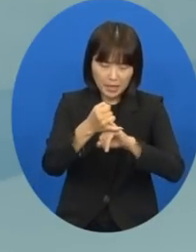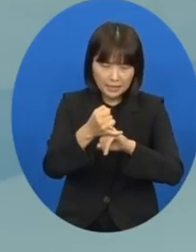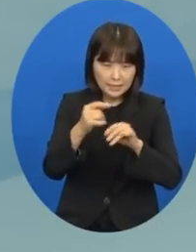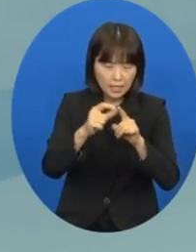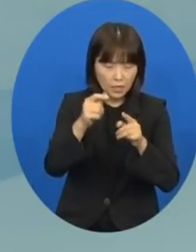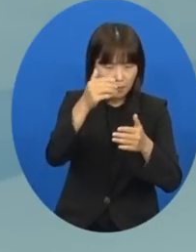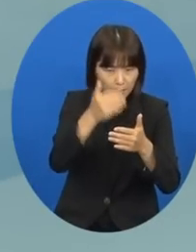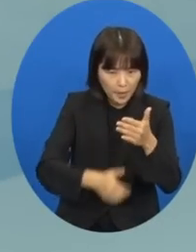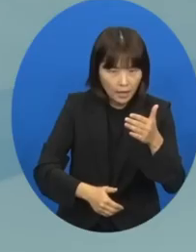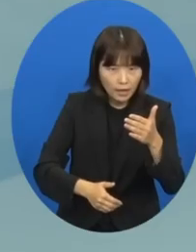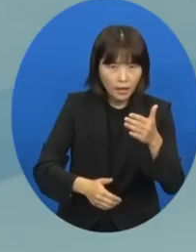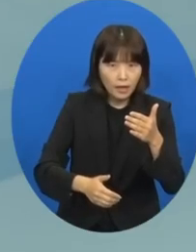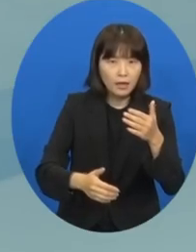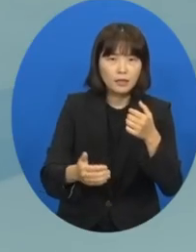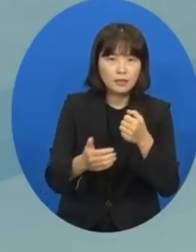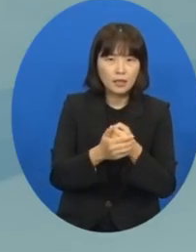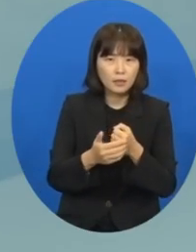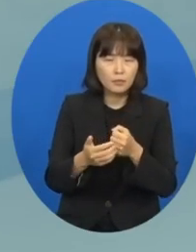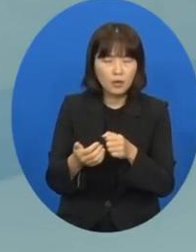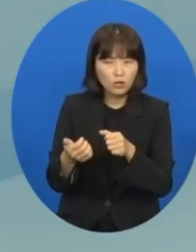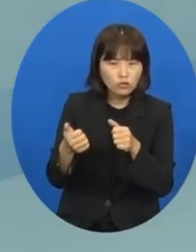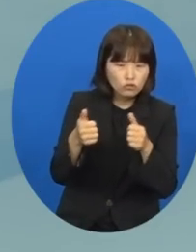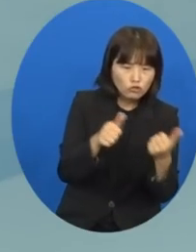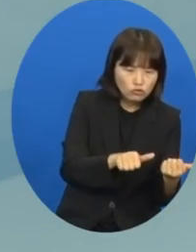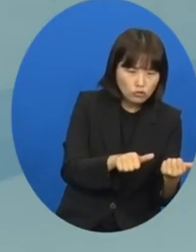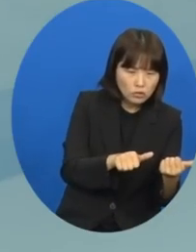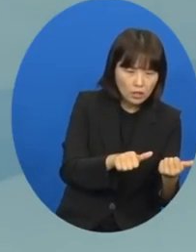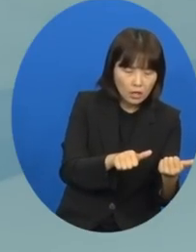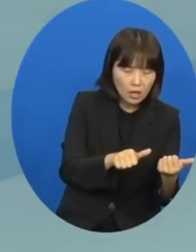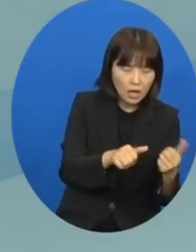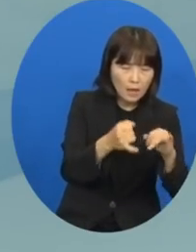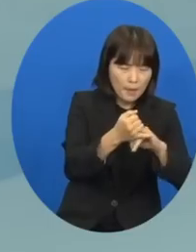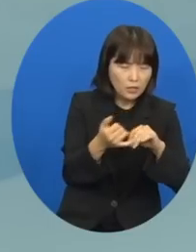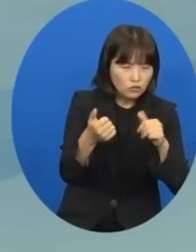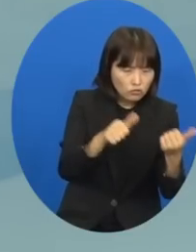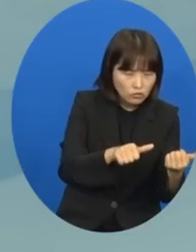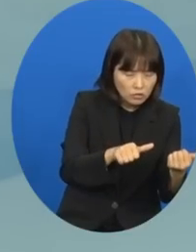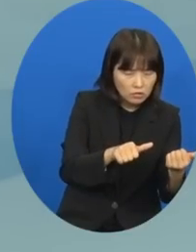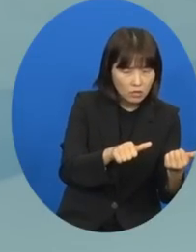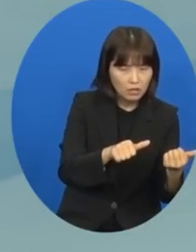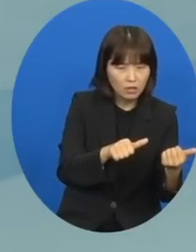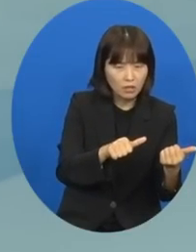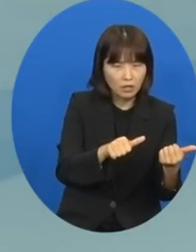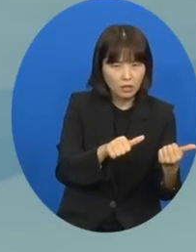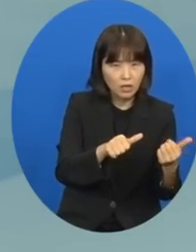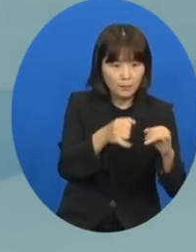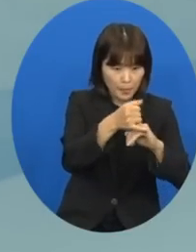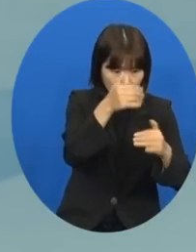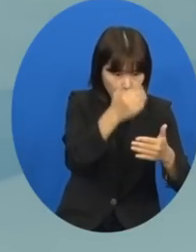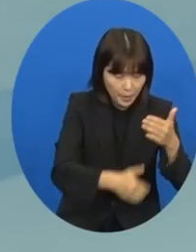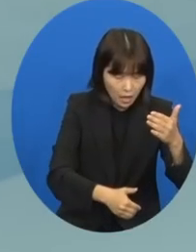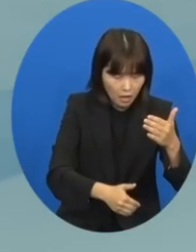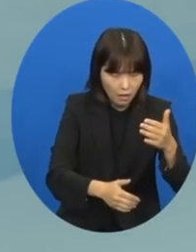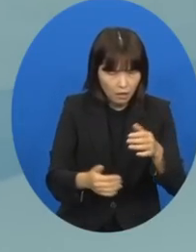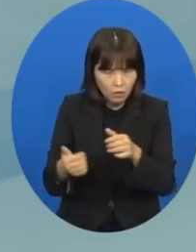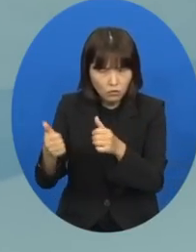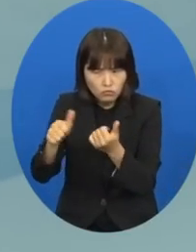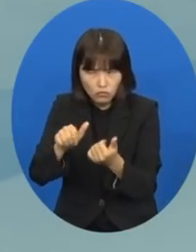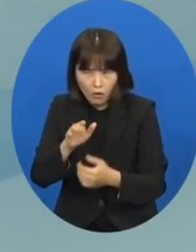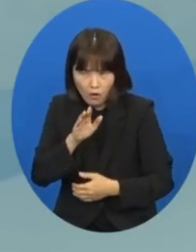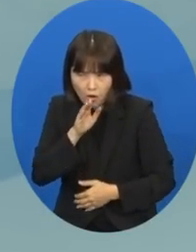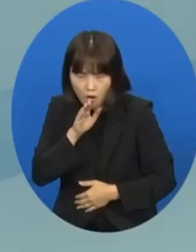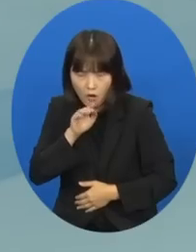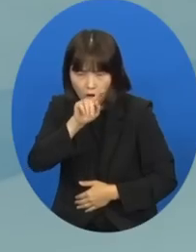이제 죽으리라가 죽을까로 바뀌었습니다. 뭔가 확신의 강도가 좀 떨어지죠.